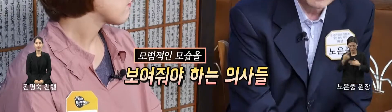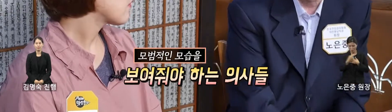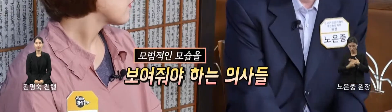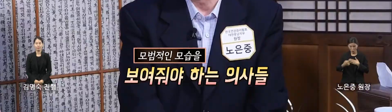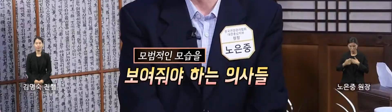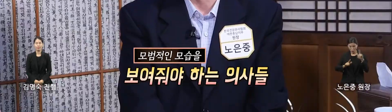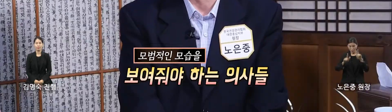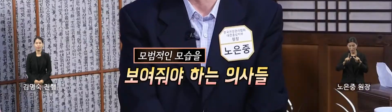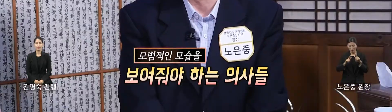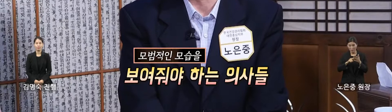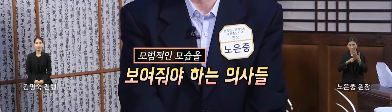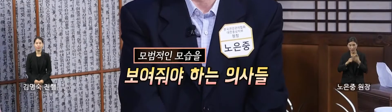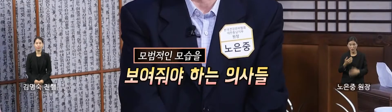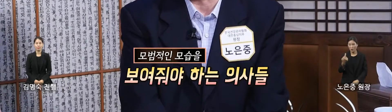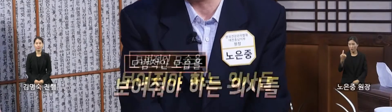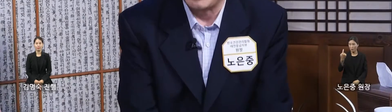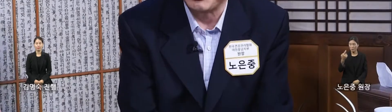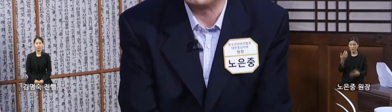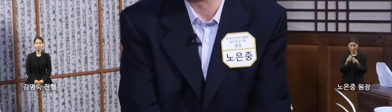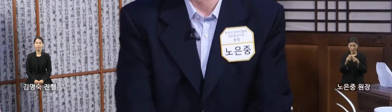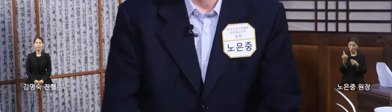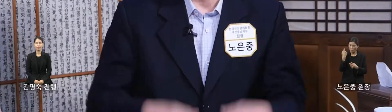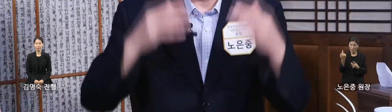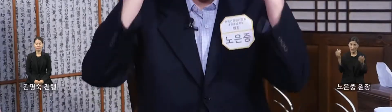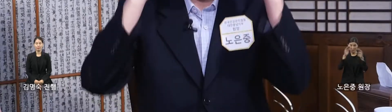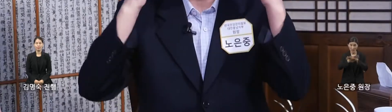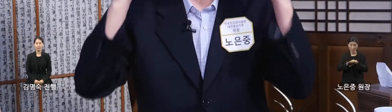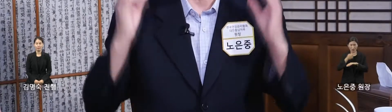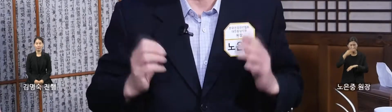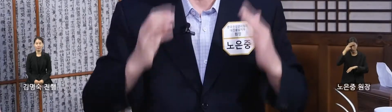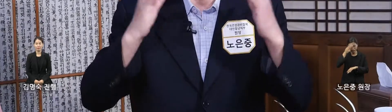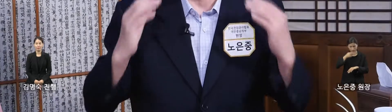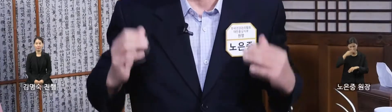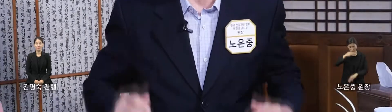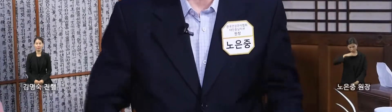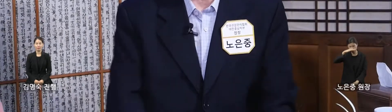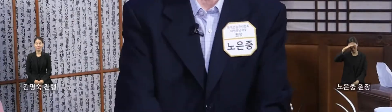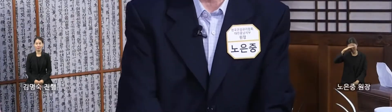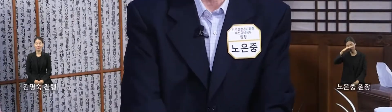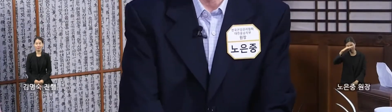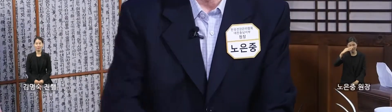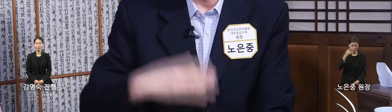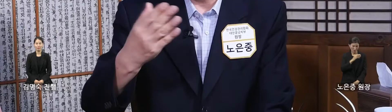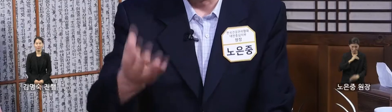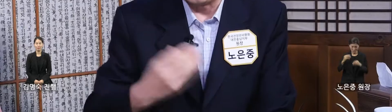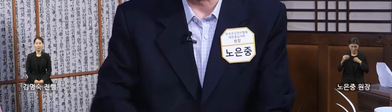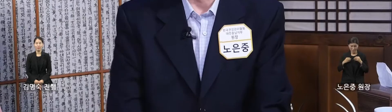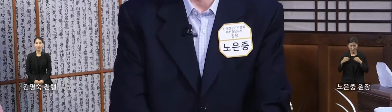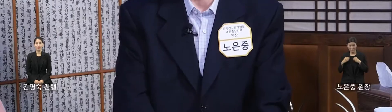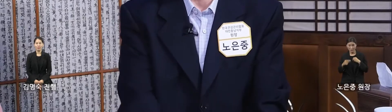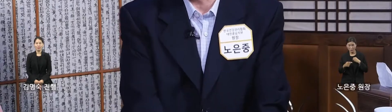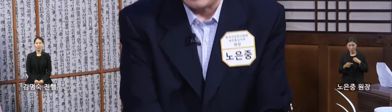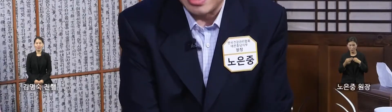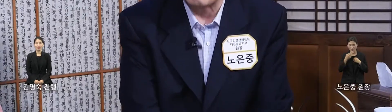제가 술을 어제 저녁에 많이 마시고 숙취가 있는 모습이 곳곳에 있는 상황에서 술